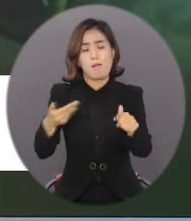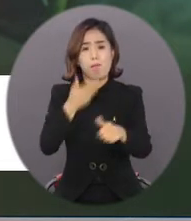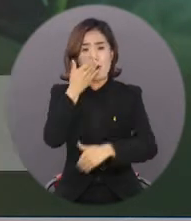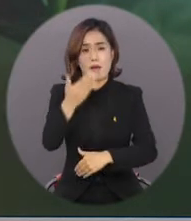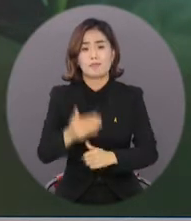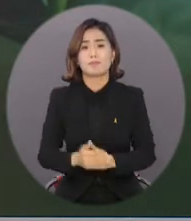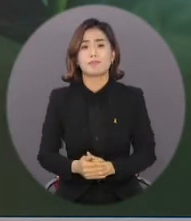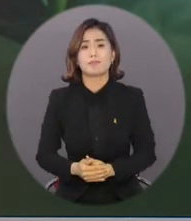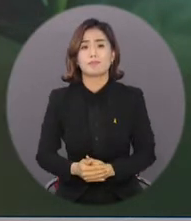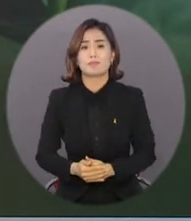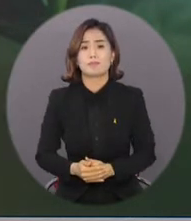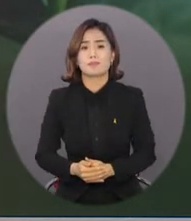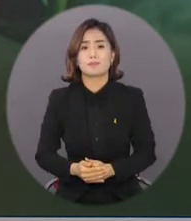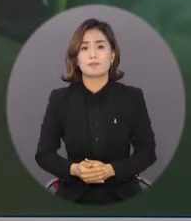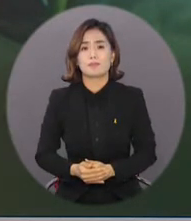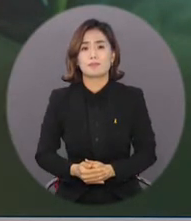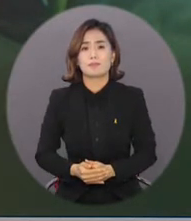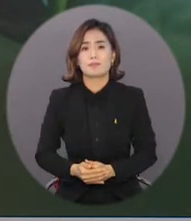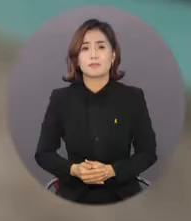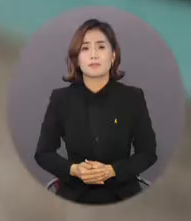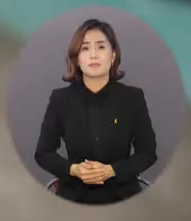수 있습니다. 보도에 조희원 기자입니다.